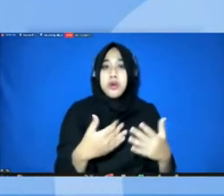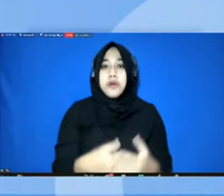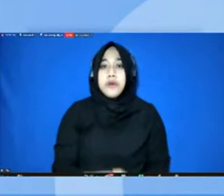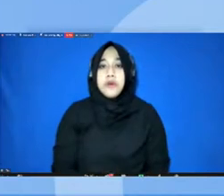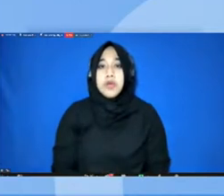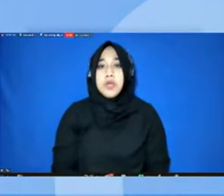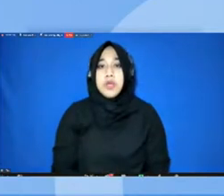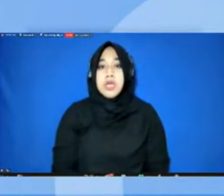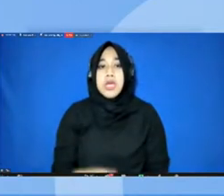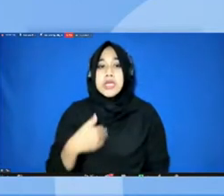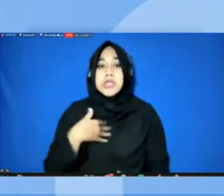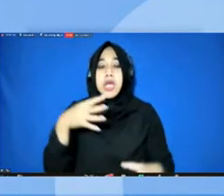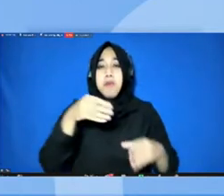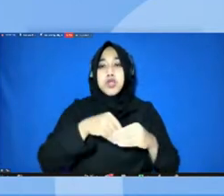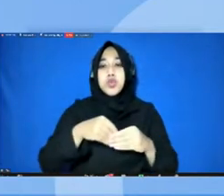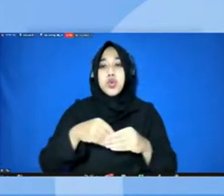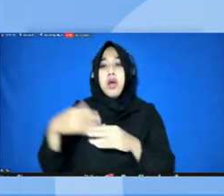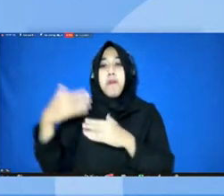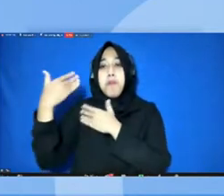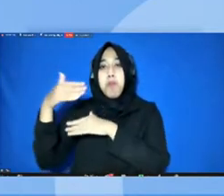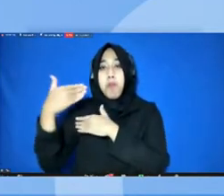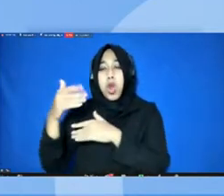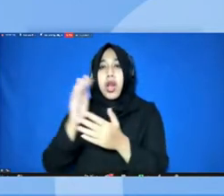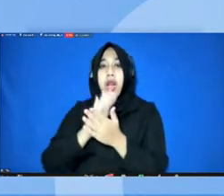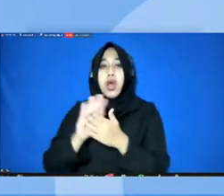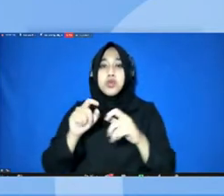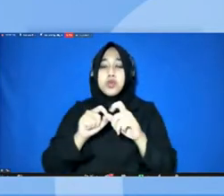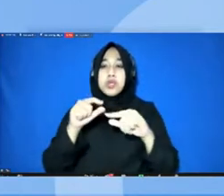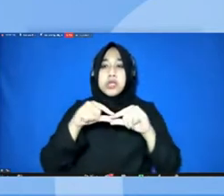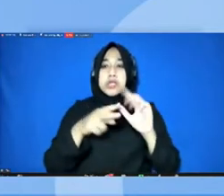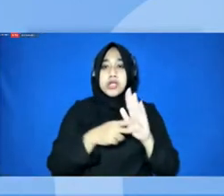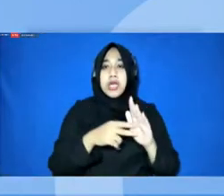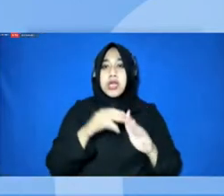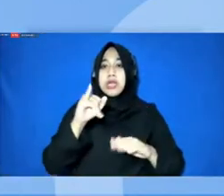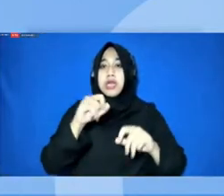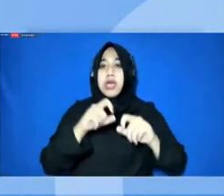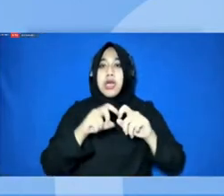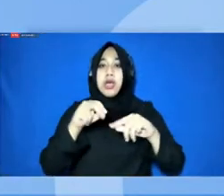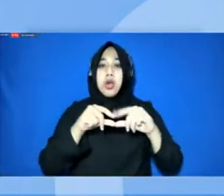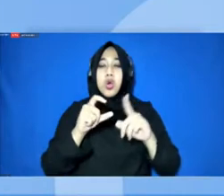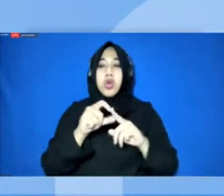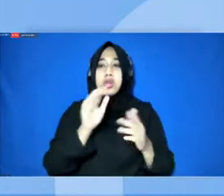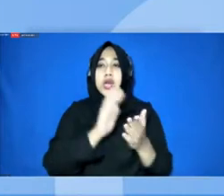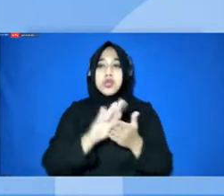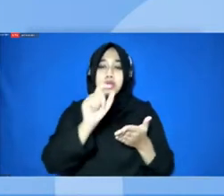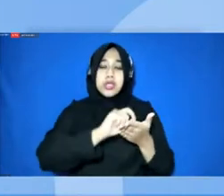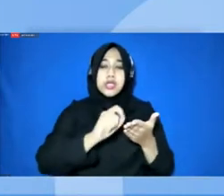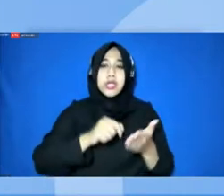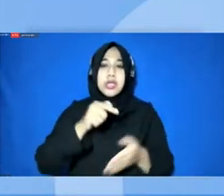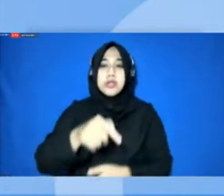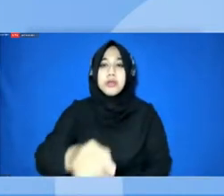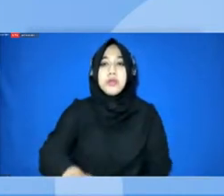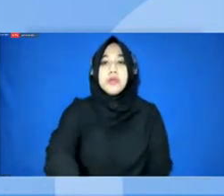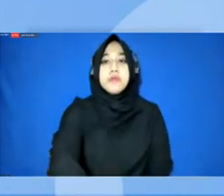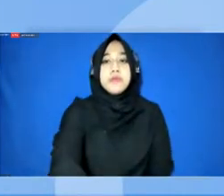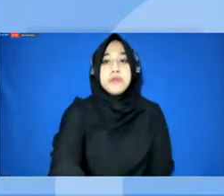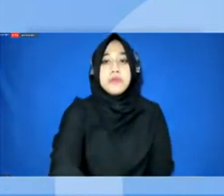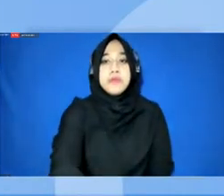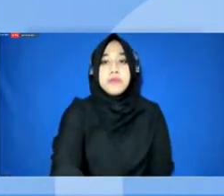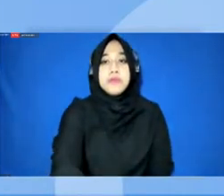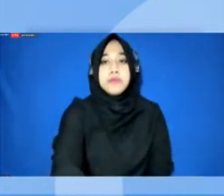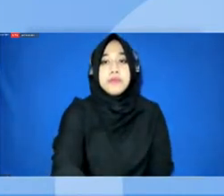misalnya saya masuk ke shopping mall, saya tinggal men-scan QR code di sini dan kemudian nama saya tercatat di situ. Lalu kemudian